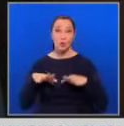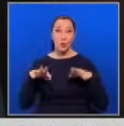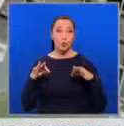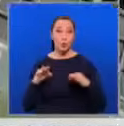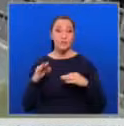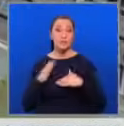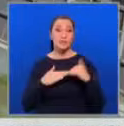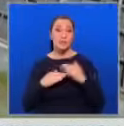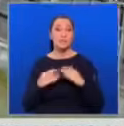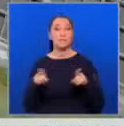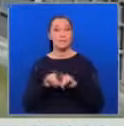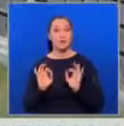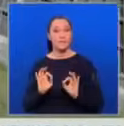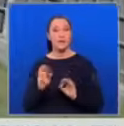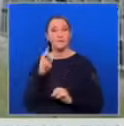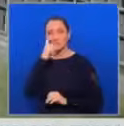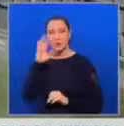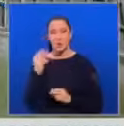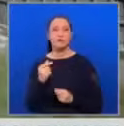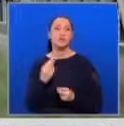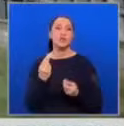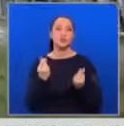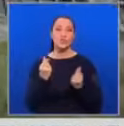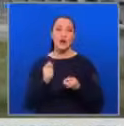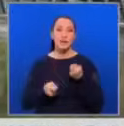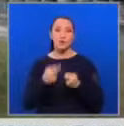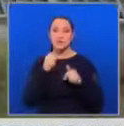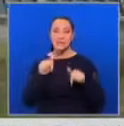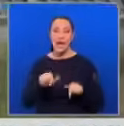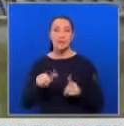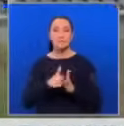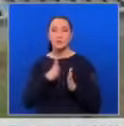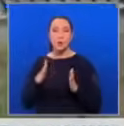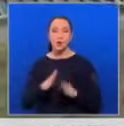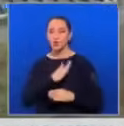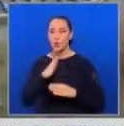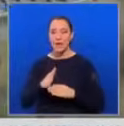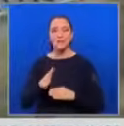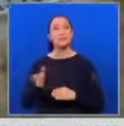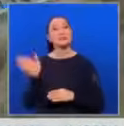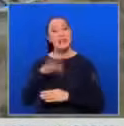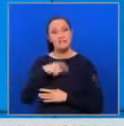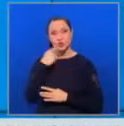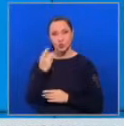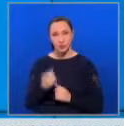изградим втори такъв общо 20 милиона лева ще струва реконструкцията засега сроковете са до края на следващата